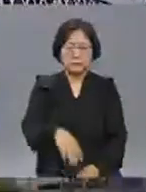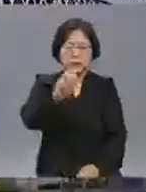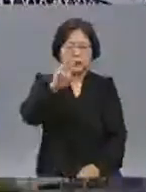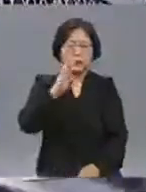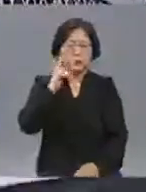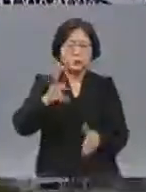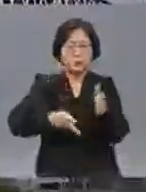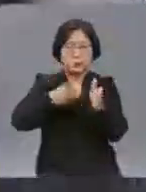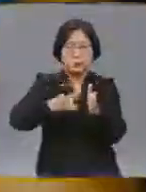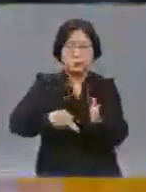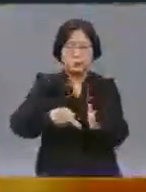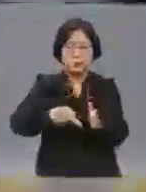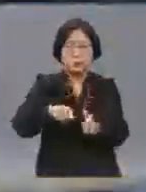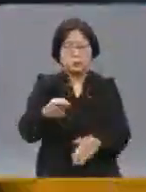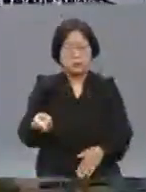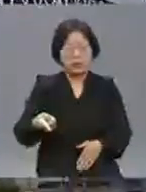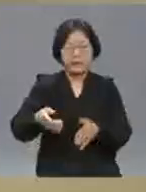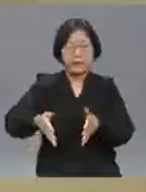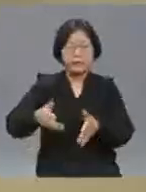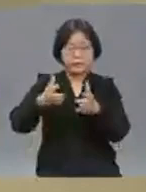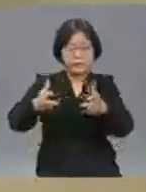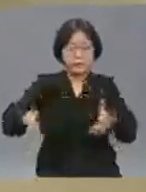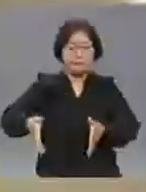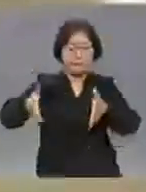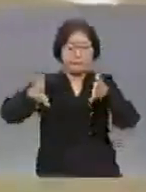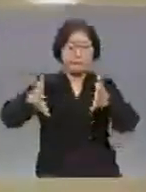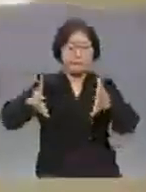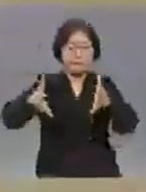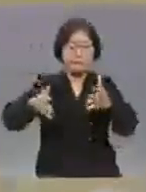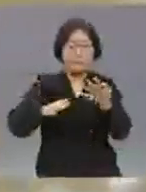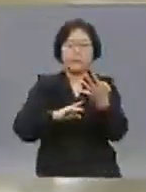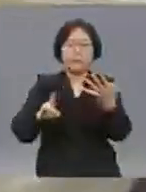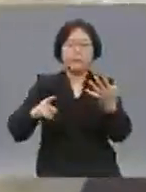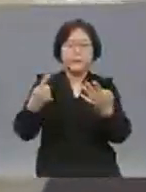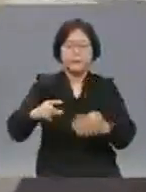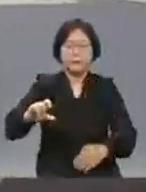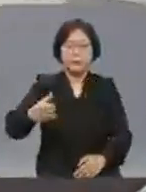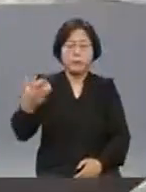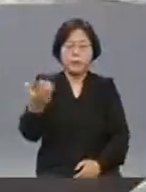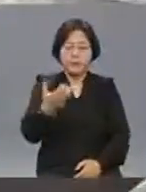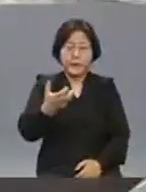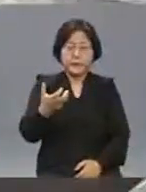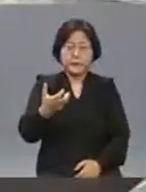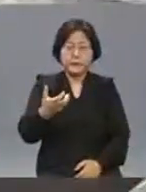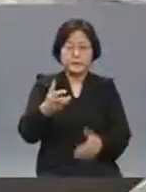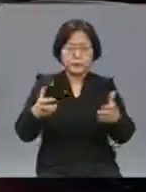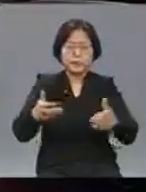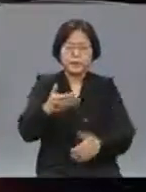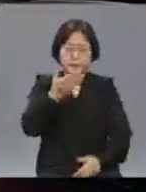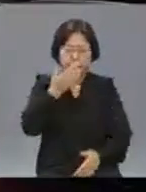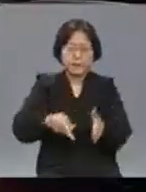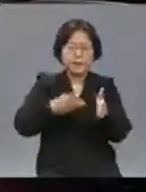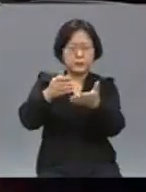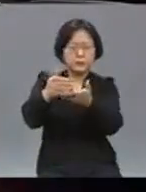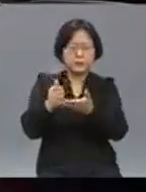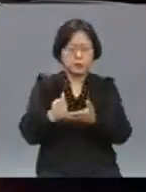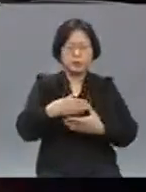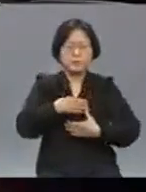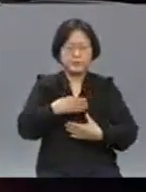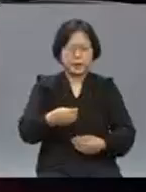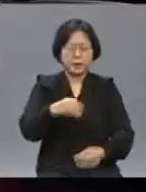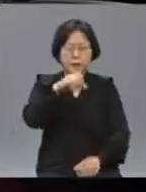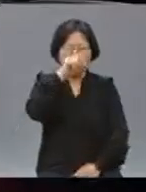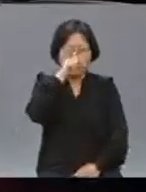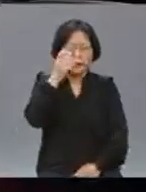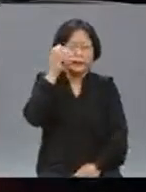광주 송정역 옆에 들어선 주차 빌딩입니다. 기존 주차장의 4배인 1,580면 규모로 열차 이용객들의 편의성이